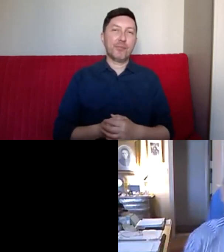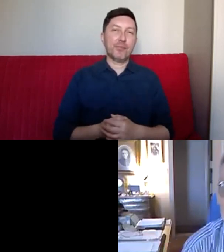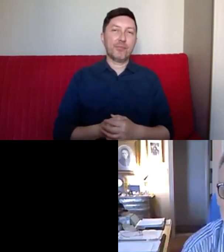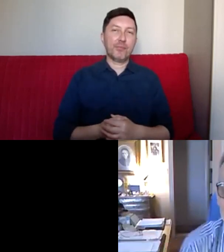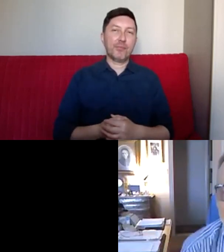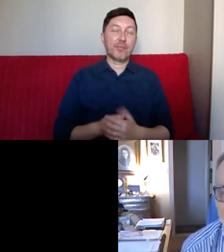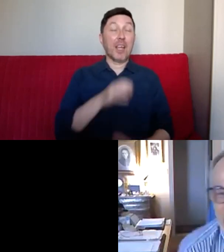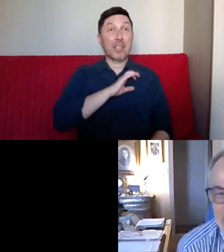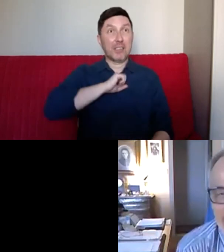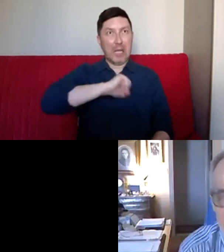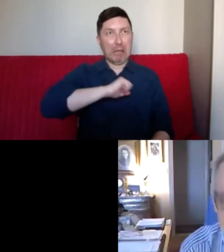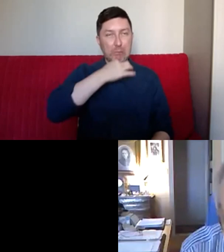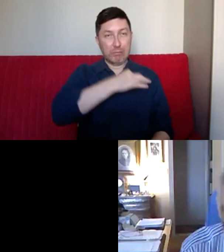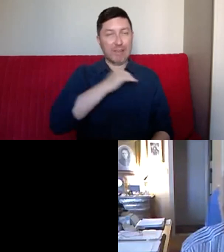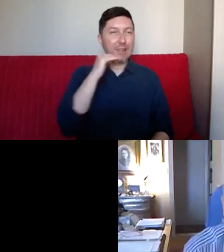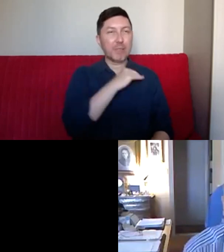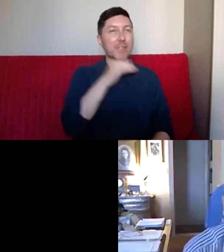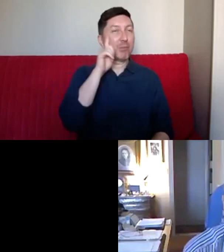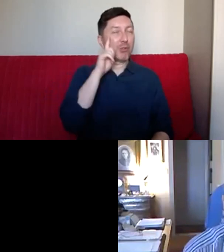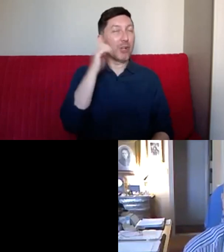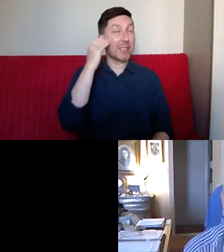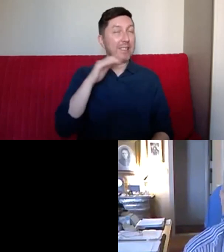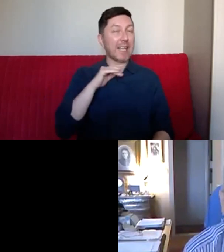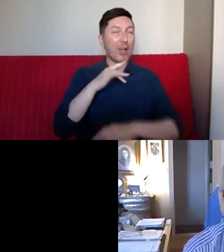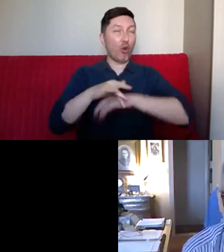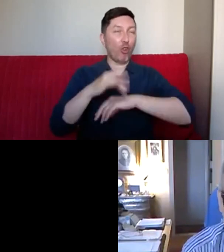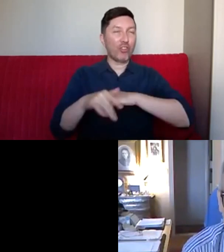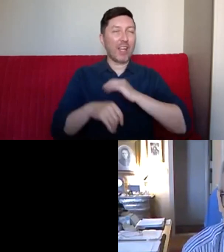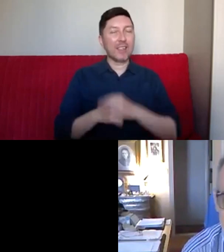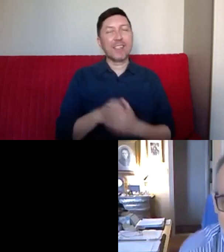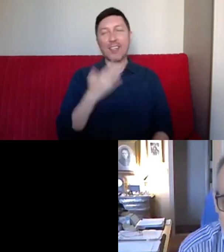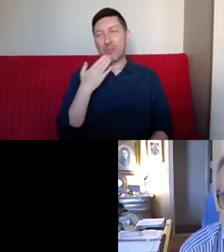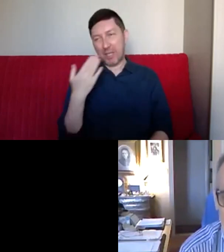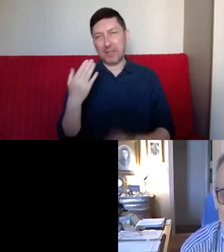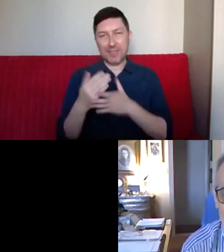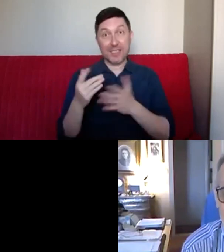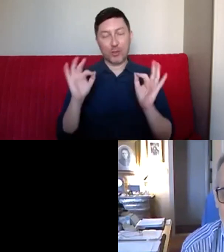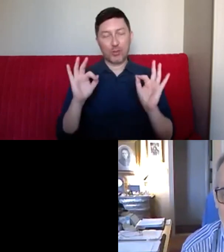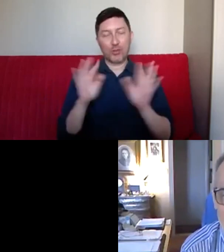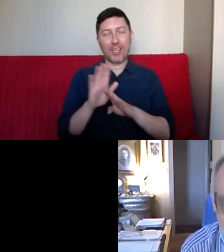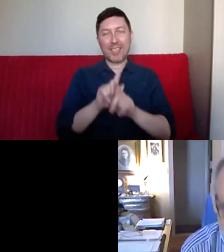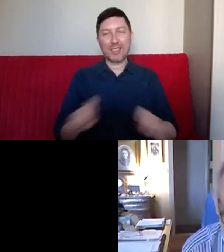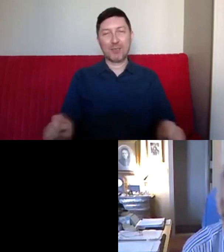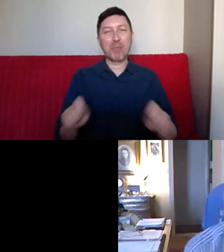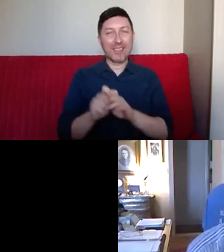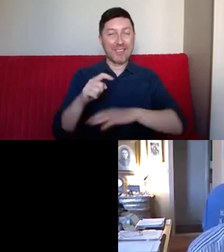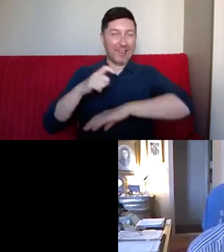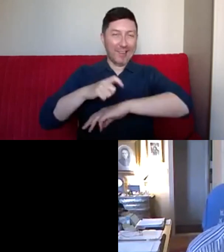because time it's always our worst enemy, particularly in these webinars.